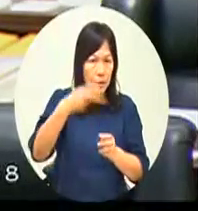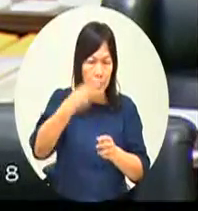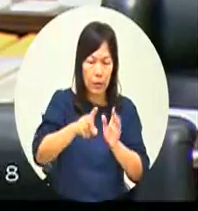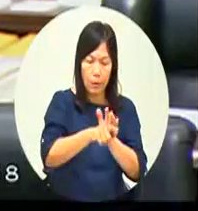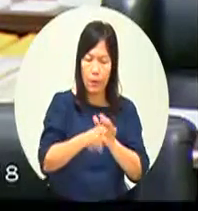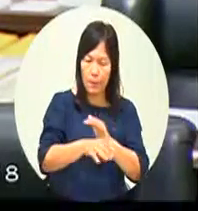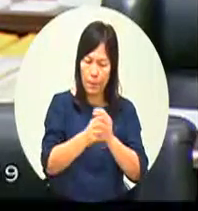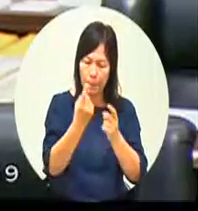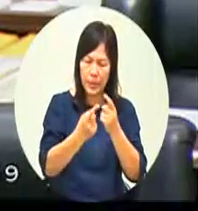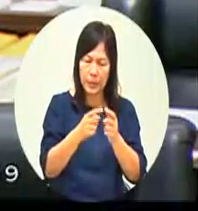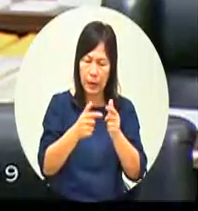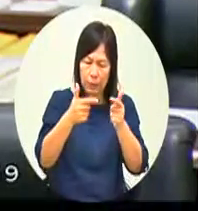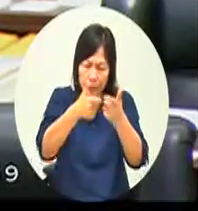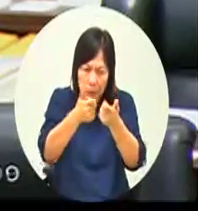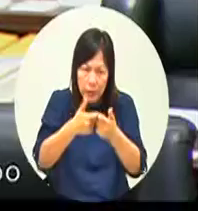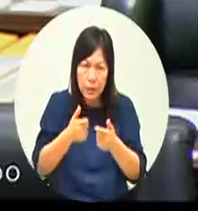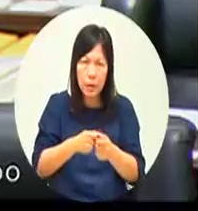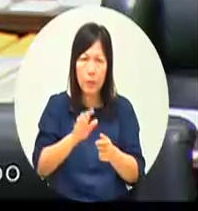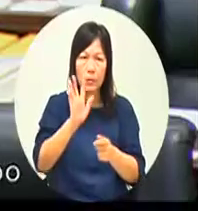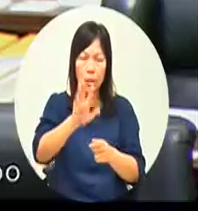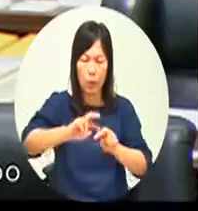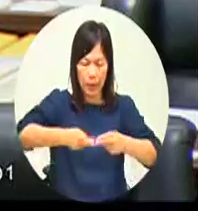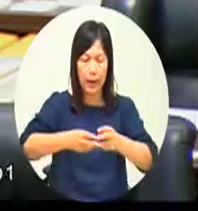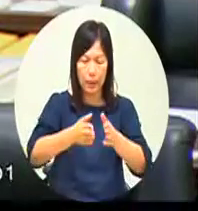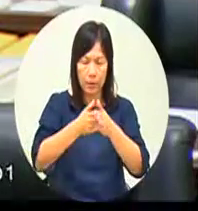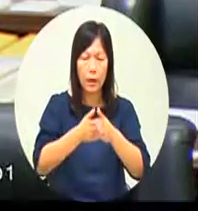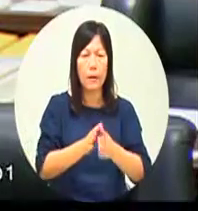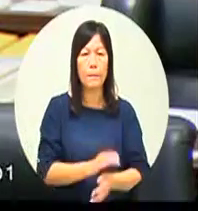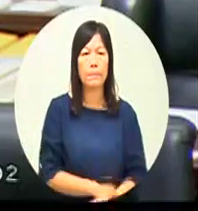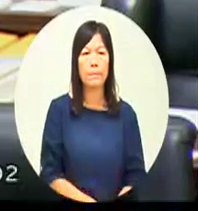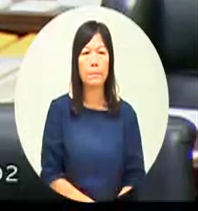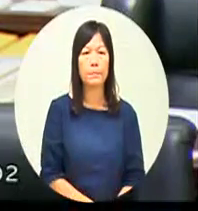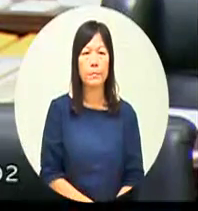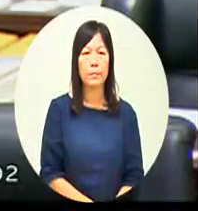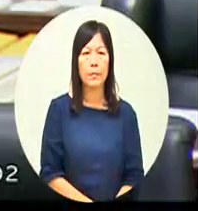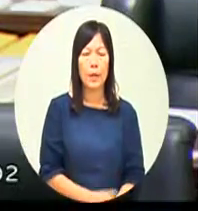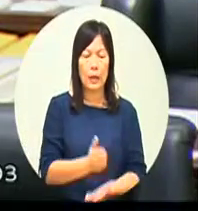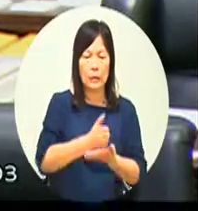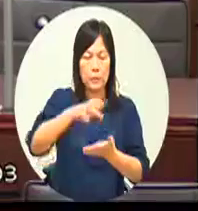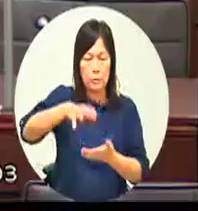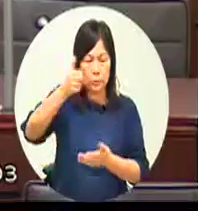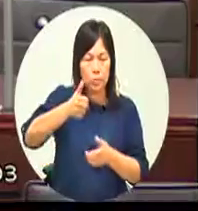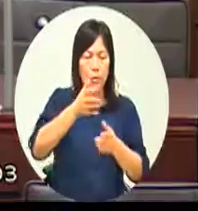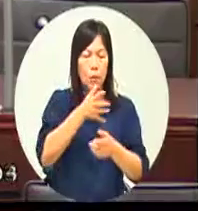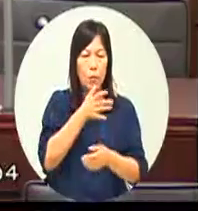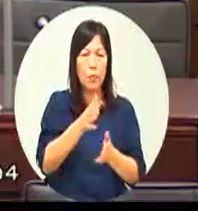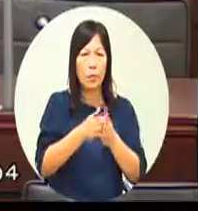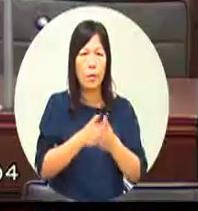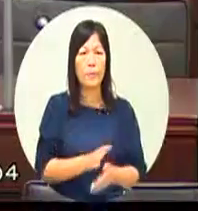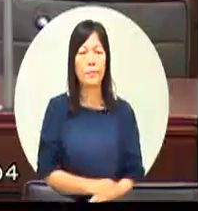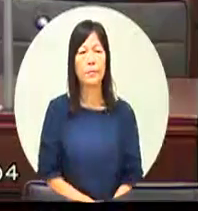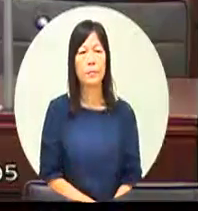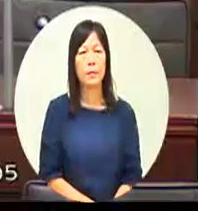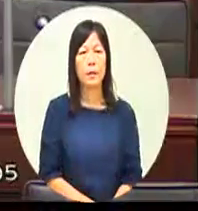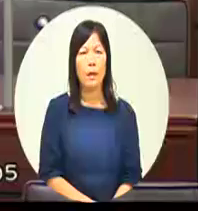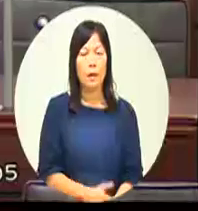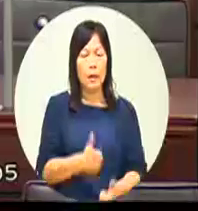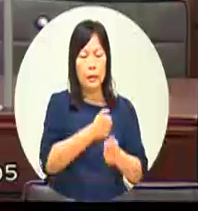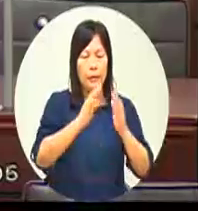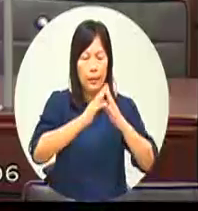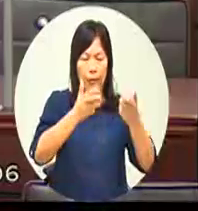妥善的就是把它修正一下， 请局长发言。 好，谢谢议长，谢谢陈议